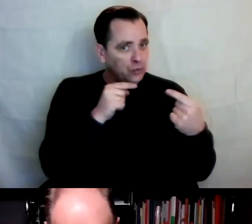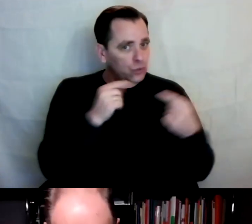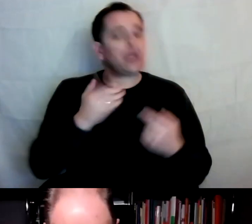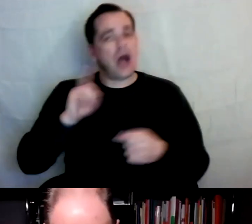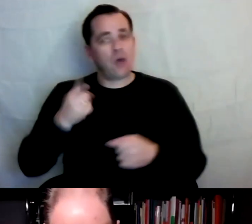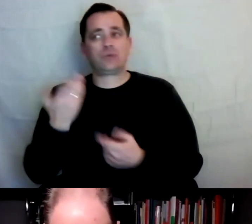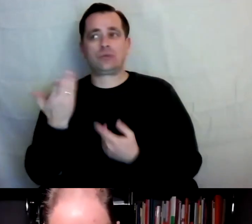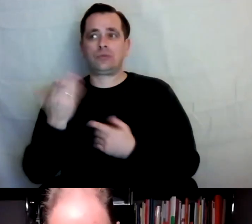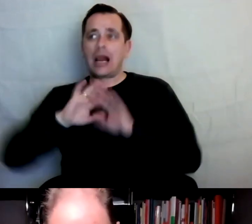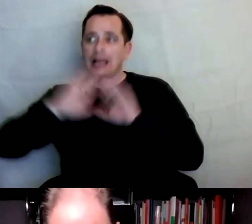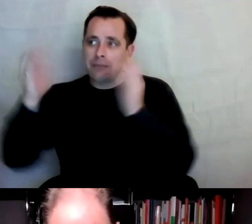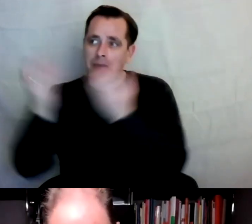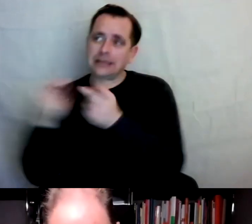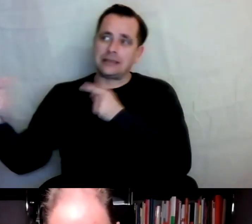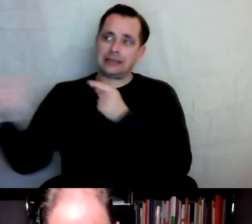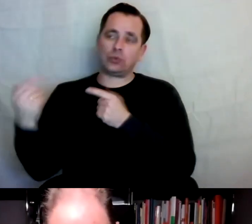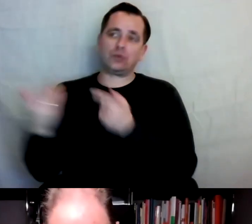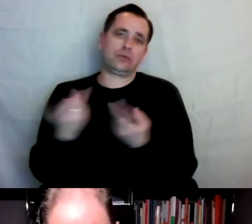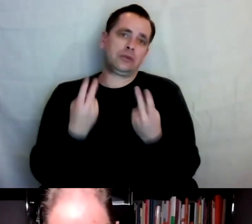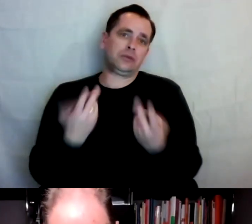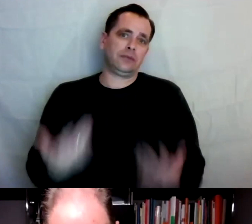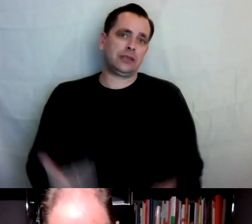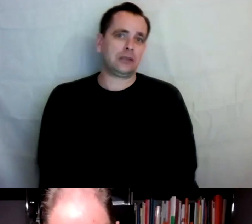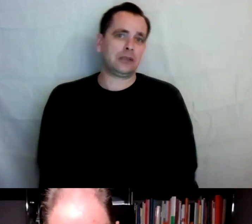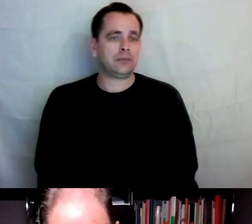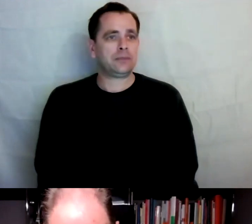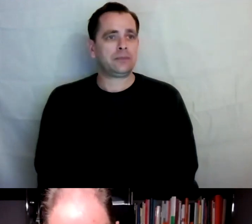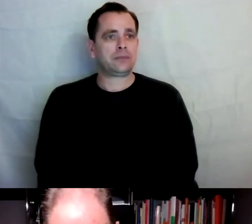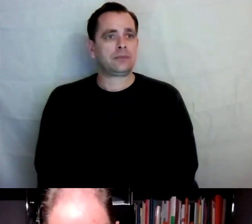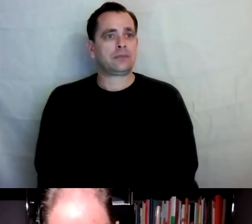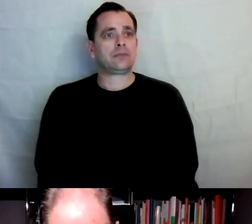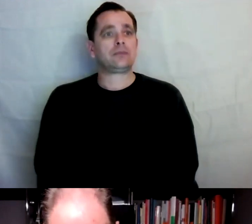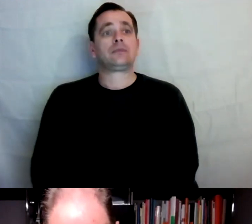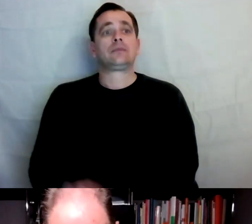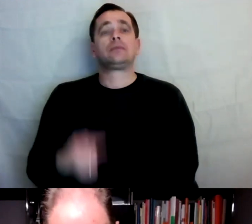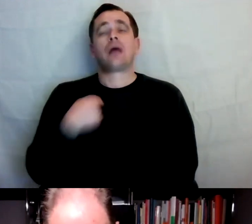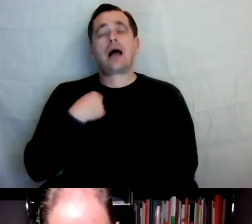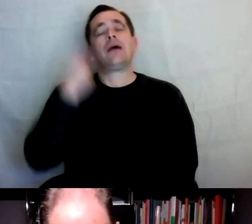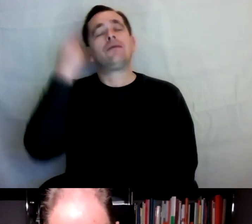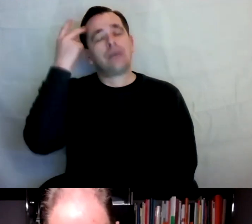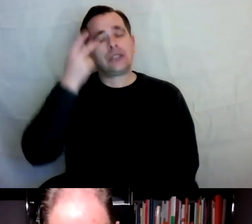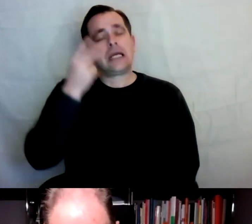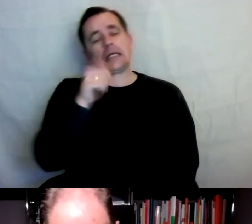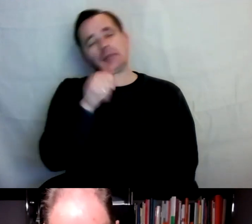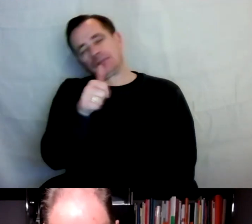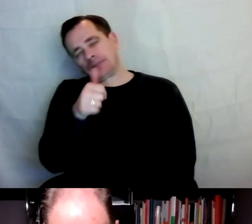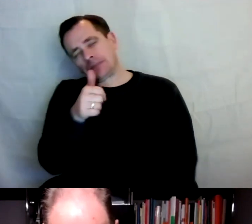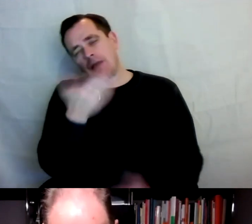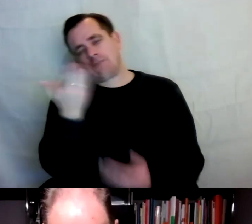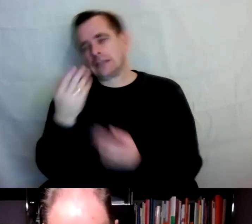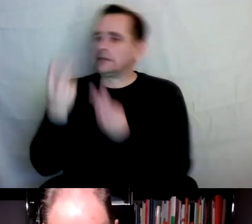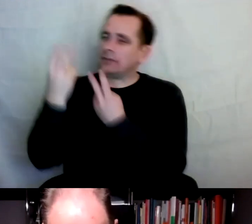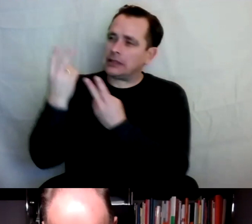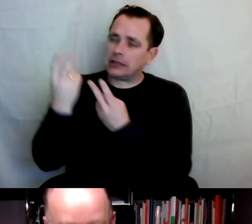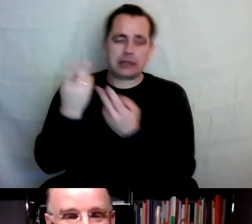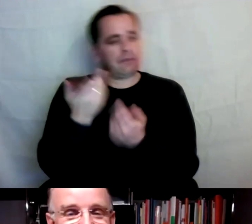gerne eine Sache zu dem Grundlegenden sagen. Ich verstehe die Güterabwägung und so weiter. Und Entschuldigung, das war jetzt rhetorisch sehr schlecht